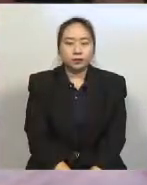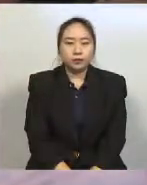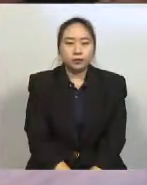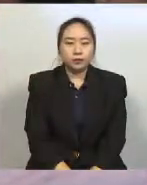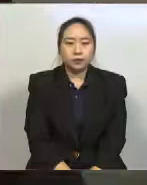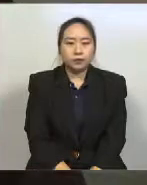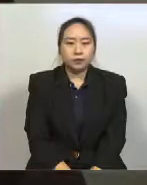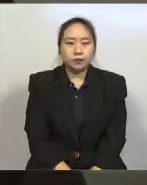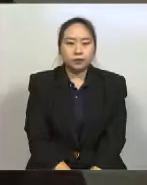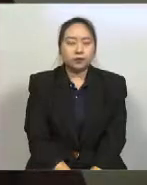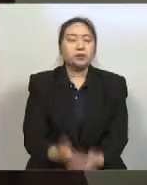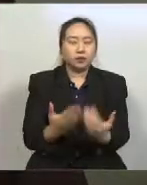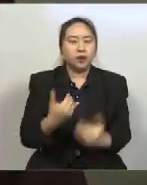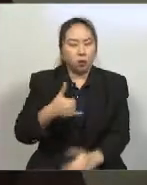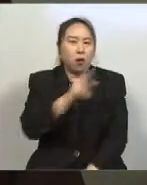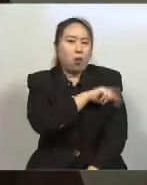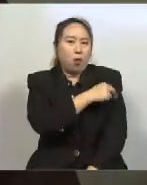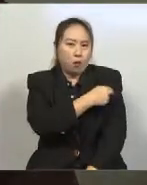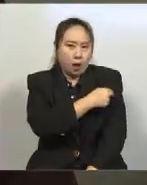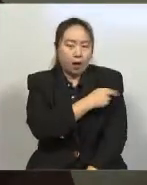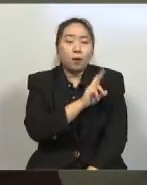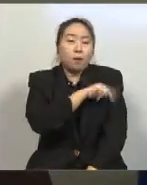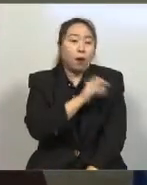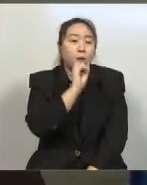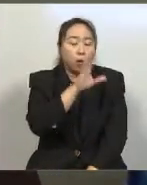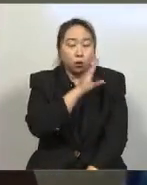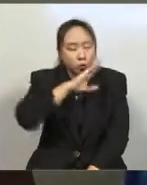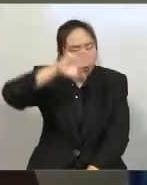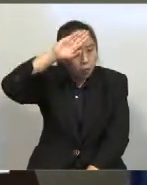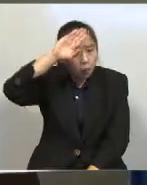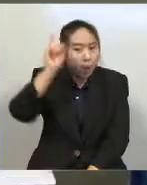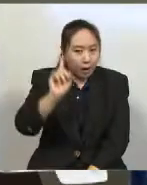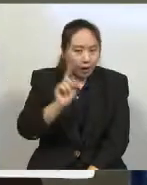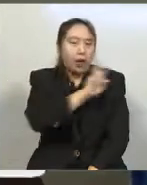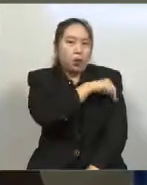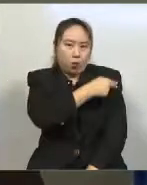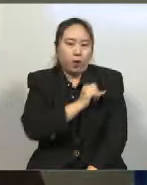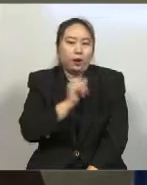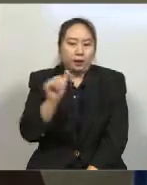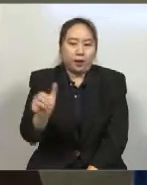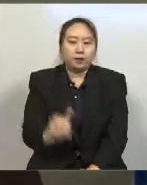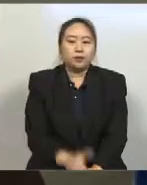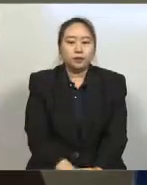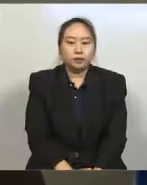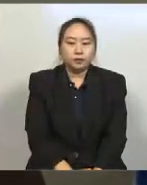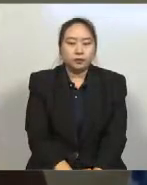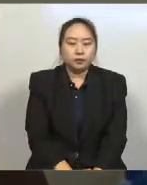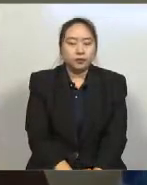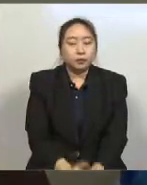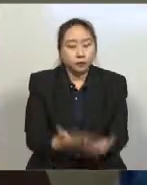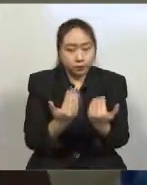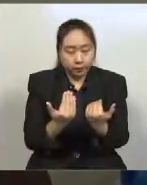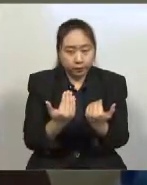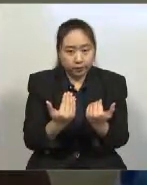พรุ่งนี้ว่าจะไปโรงพยาบาลหมอบอกว่าถ้าพบเจอโรคอะไรให้ไปโรงพยาบาล คือยังขณะนี้ก็ยังปว